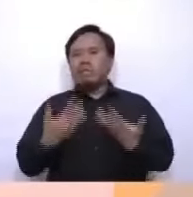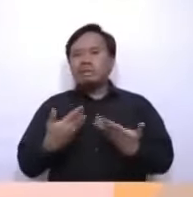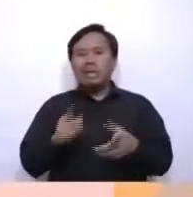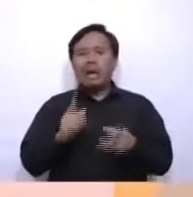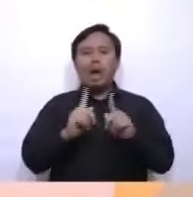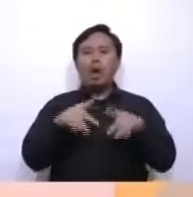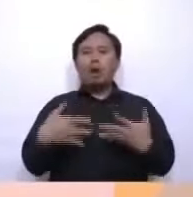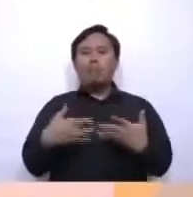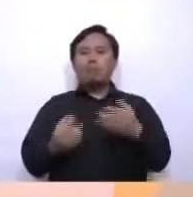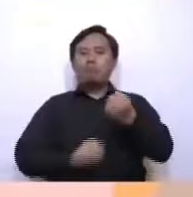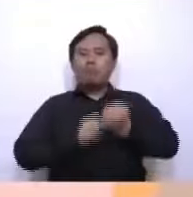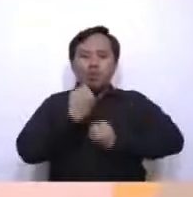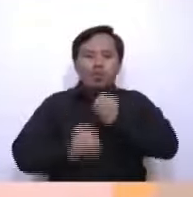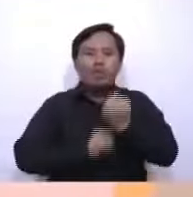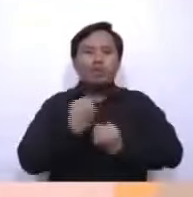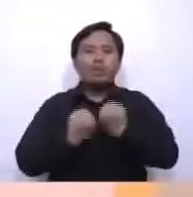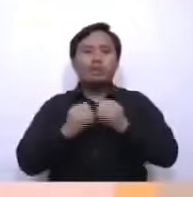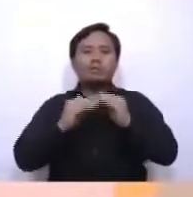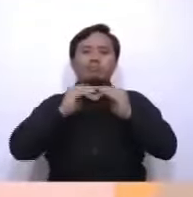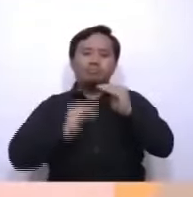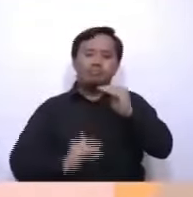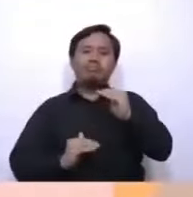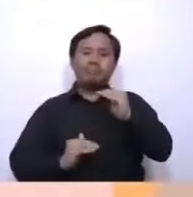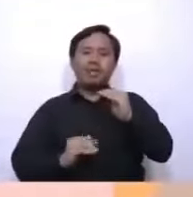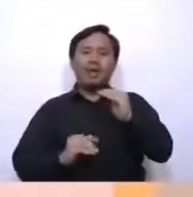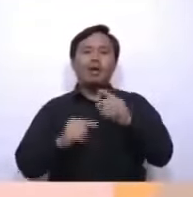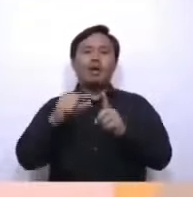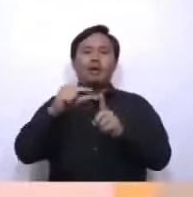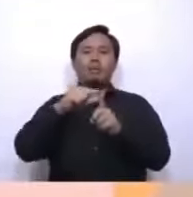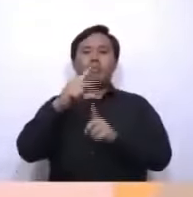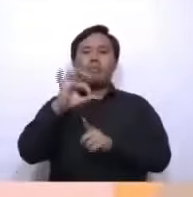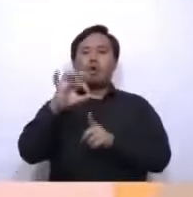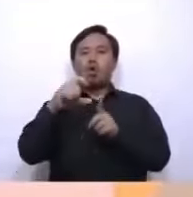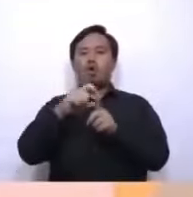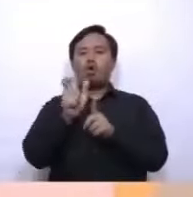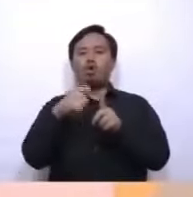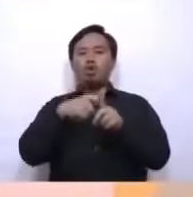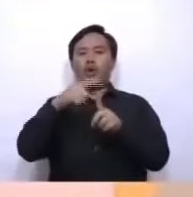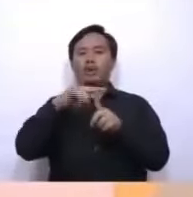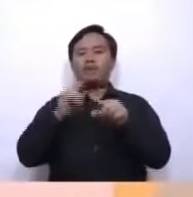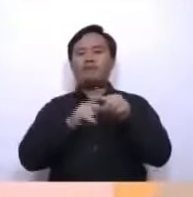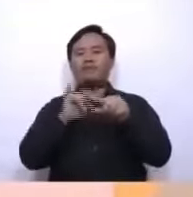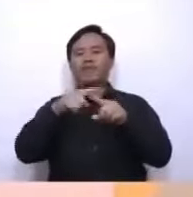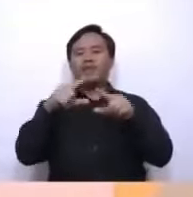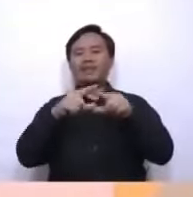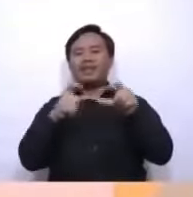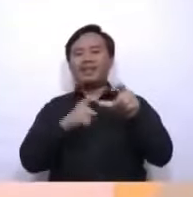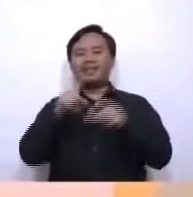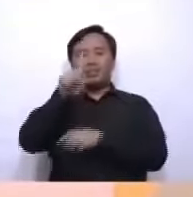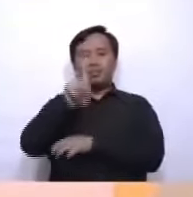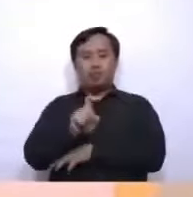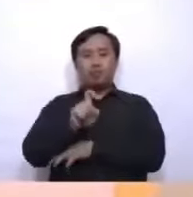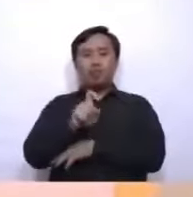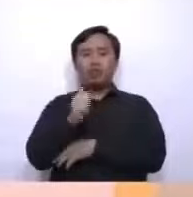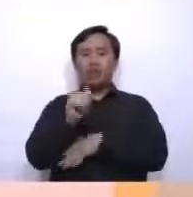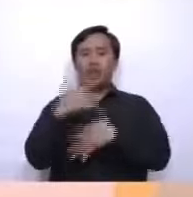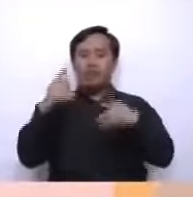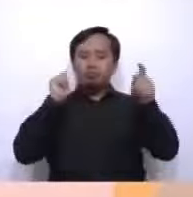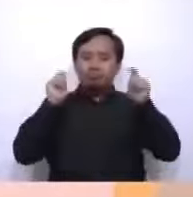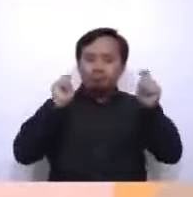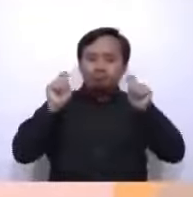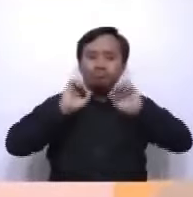rendah. Produktivitas publik sangat diperlukan sebagai bagian untuk mengkampanyekan seluruh